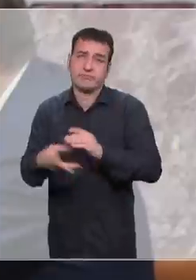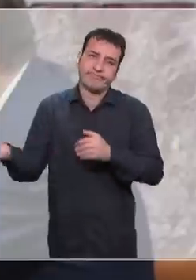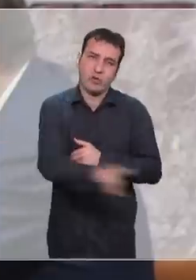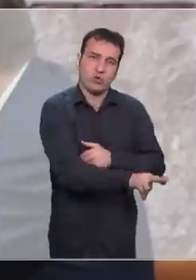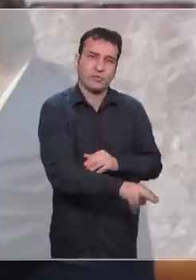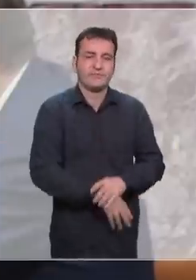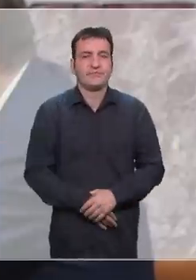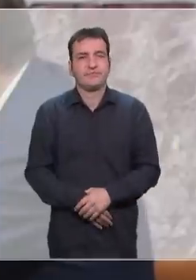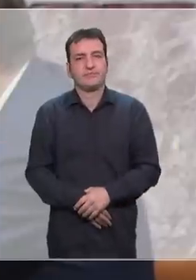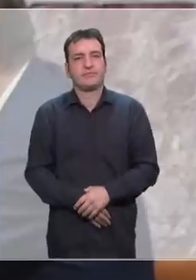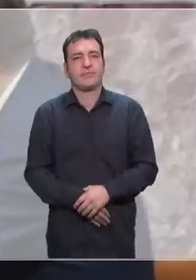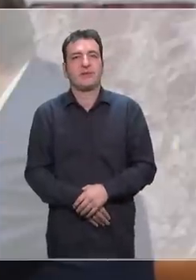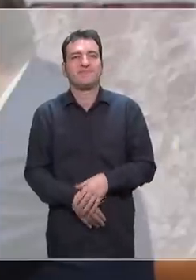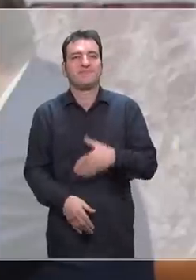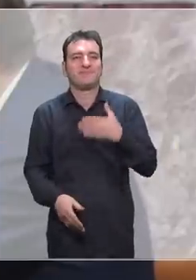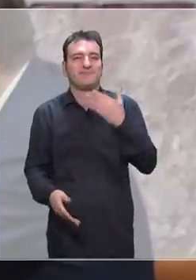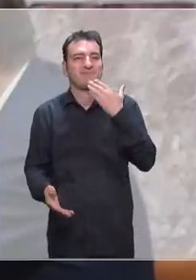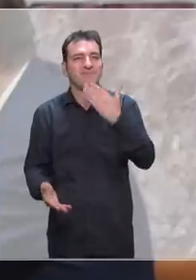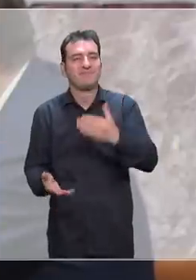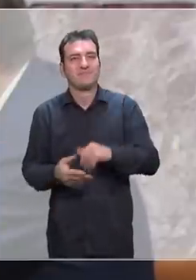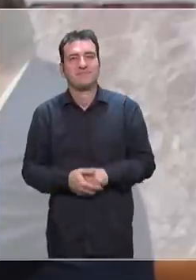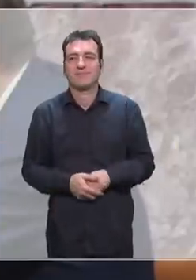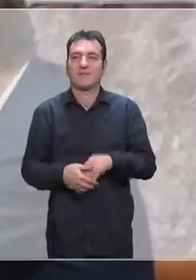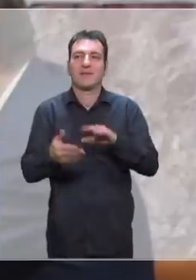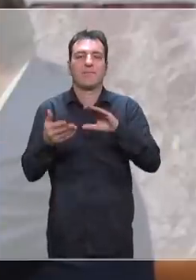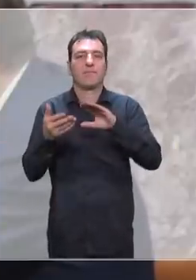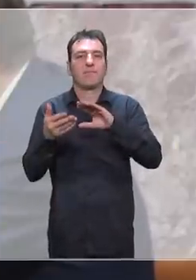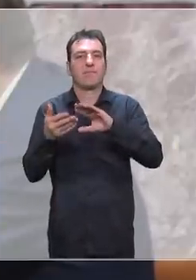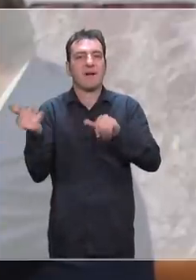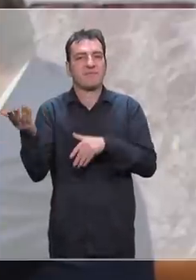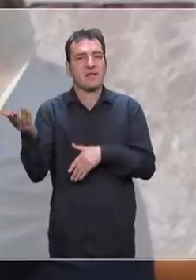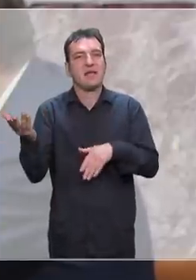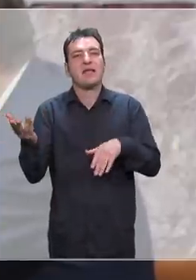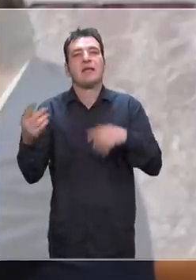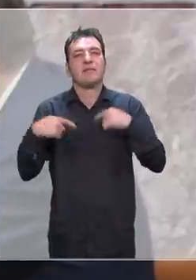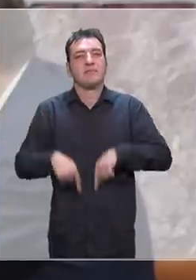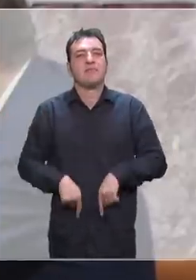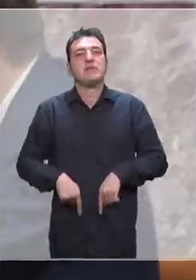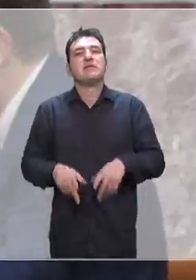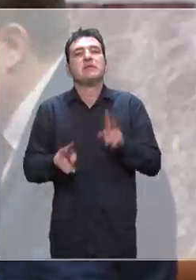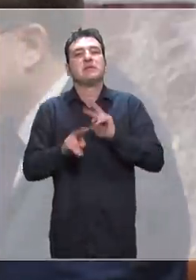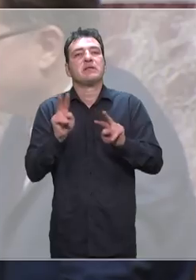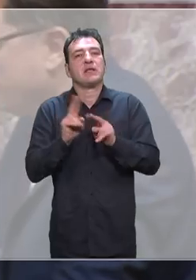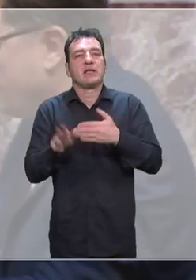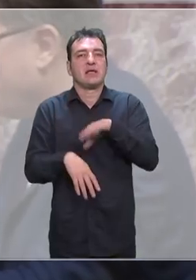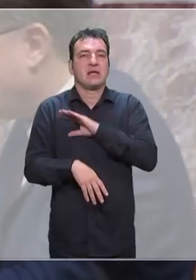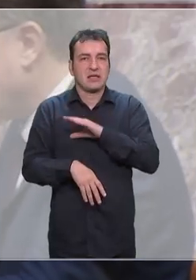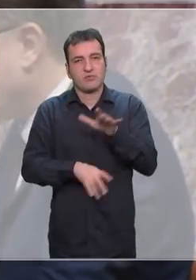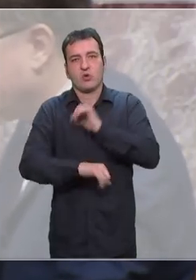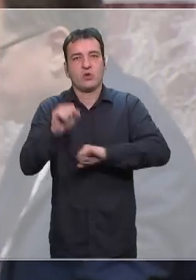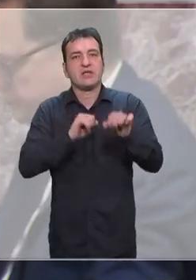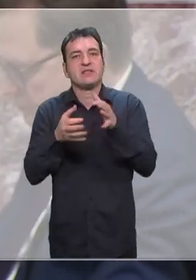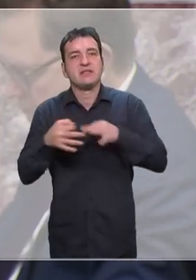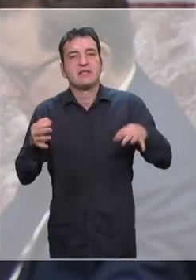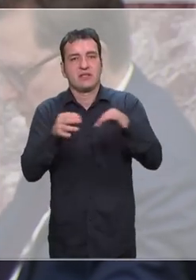Je vous remercie. La parole est à Madame Agnès Firmin-Le Bodo, ministre déléguée chargée de l'organisation territoriale et